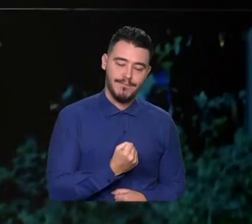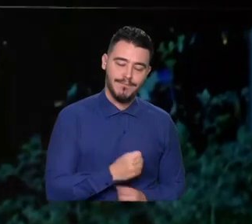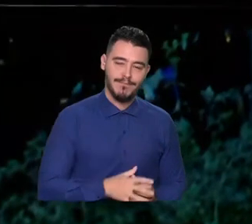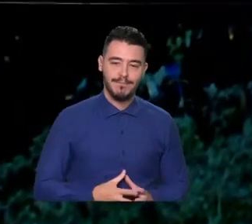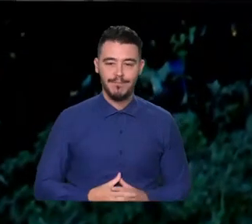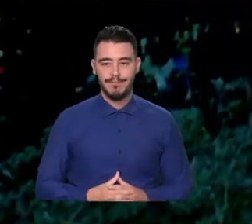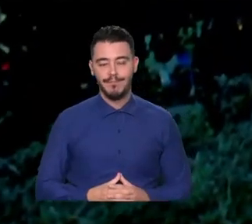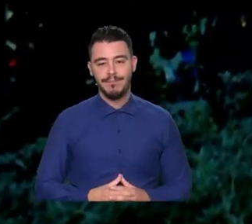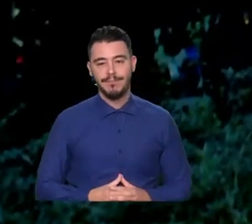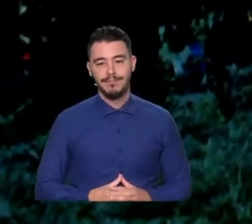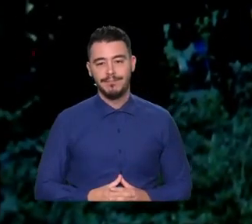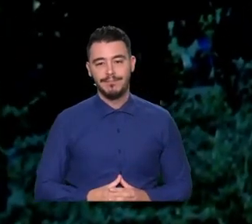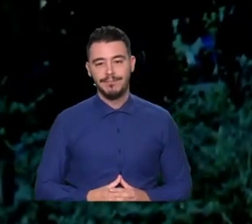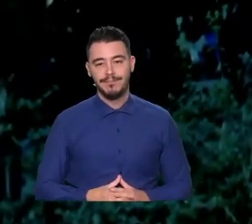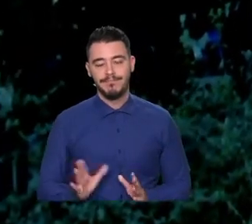Εδώ είναι η κυρία Κέλλη Καμπάκη.